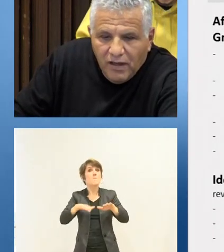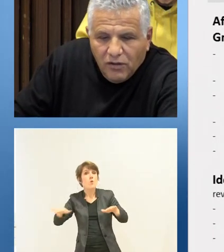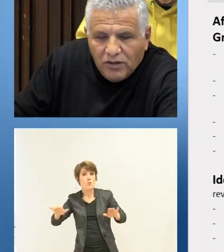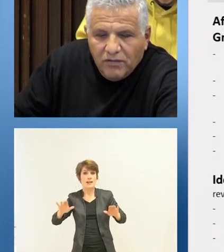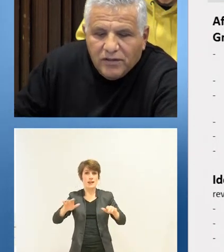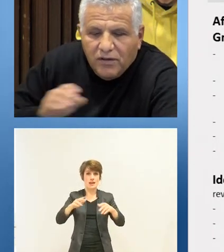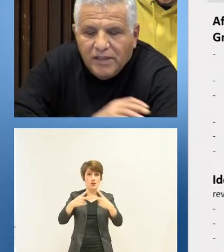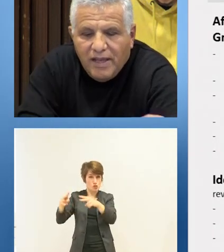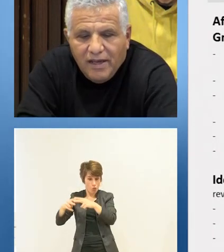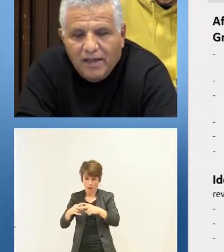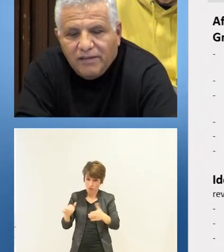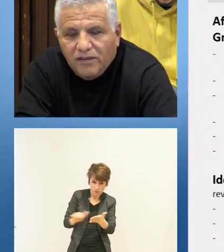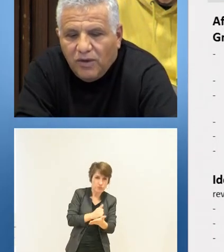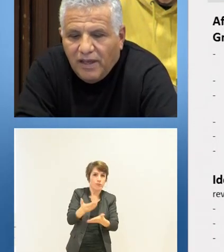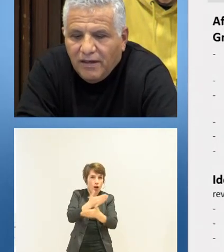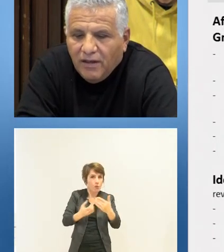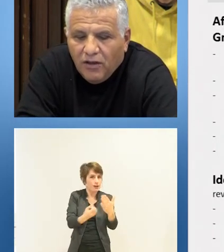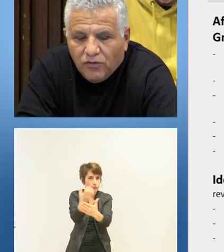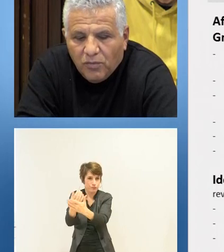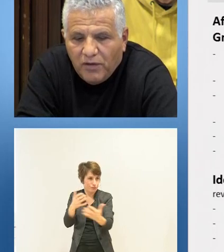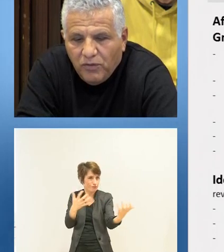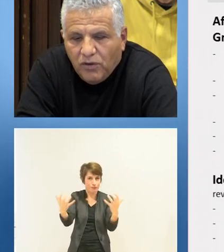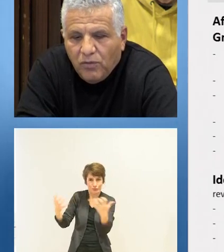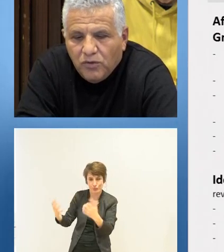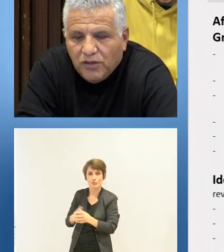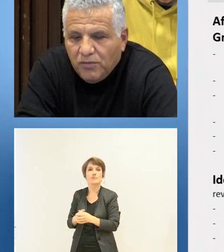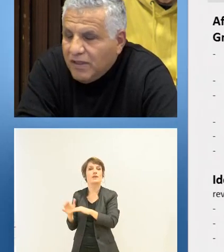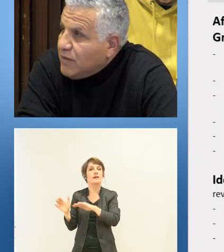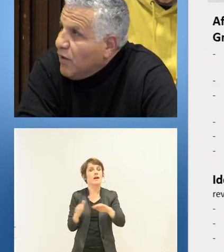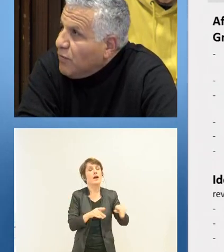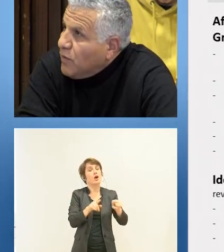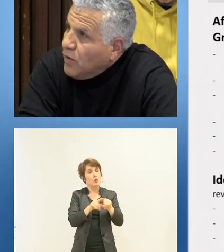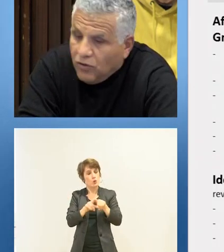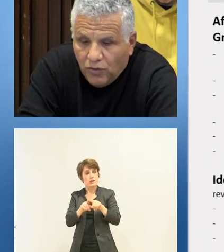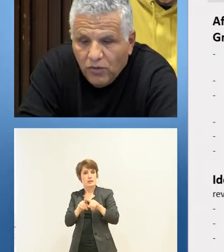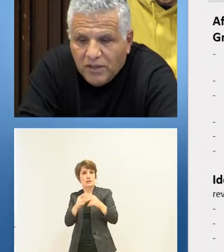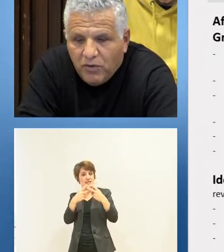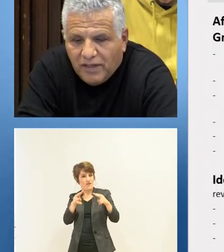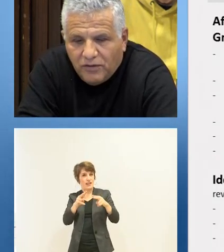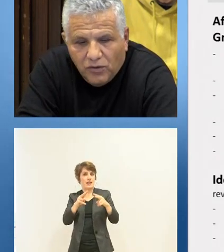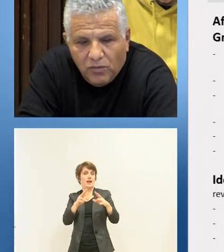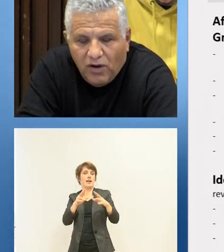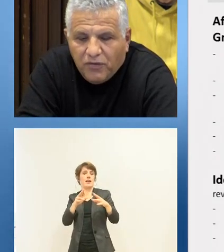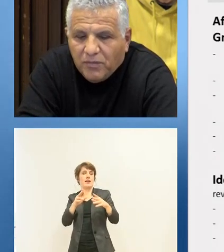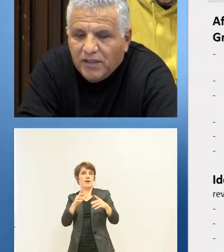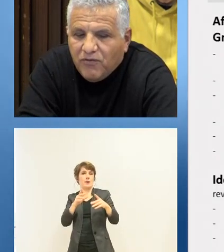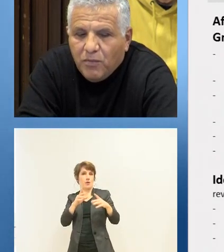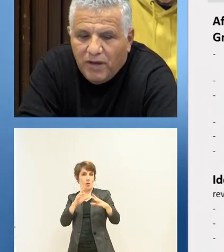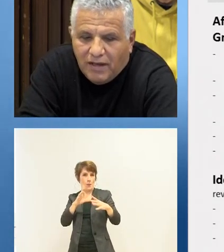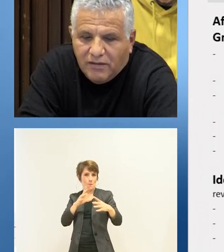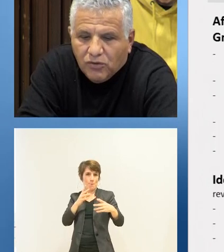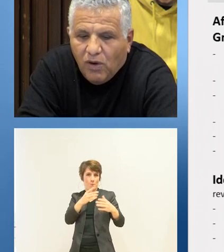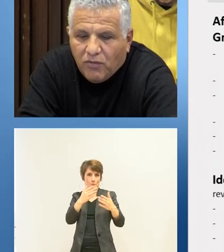et enfin côté villes solidaires et citoyennes sont prévus dans le budget 2010 9 de multiples actions pour affirmer